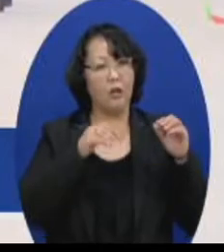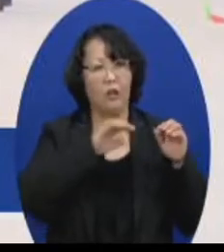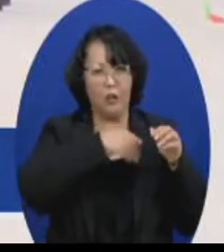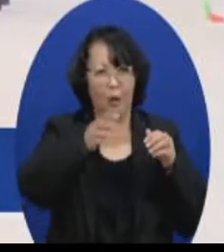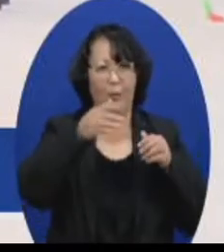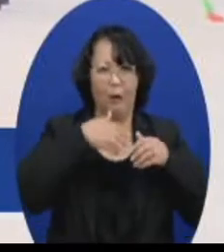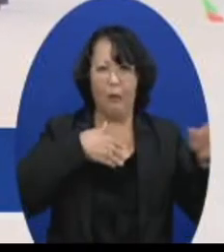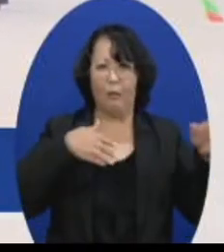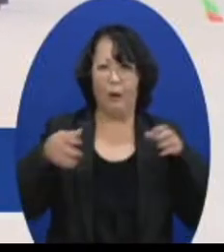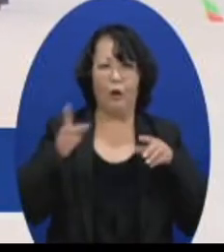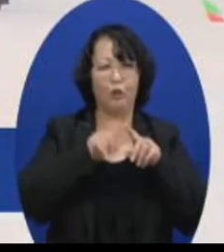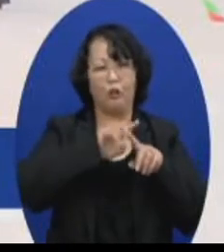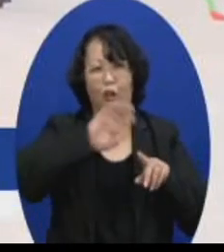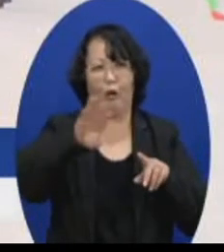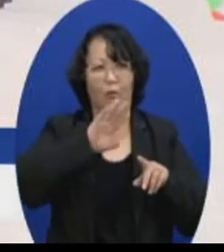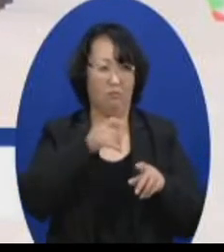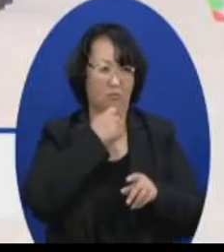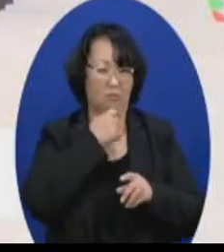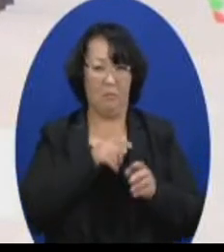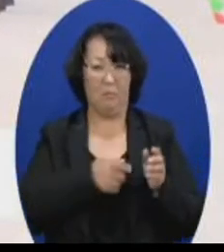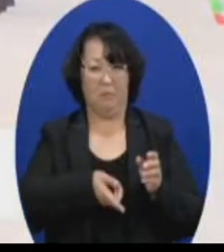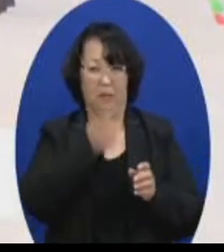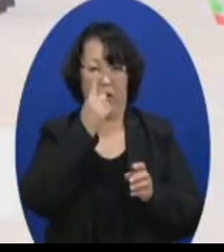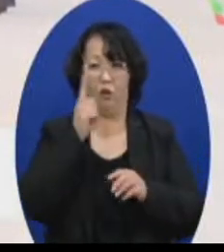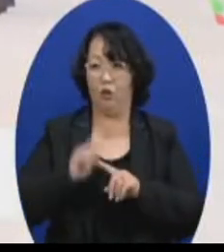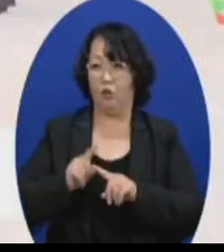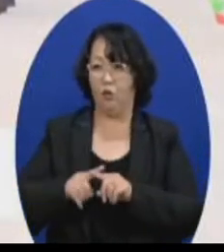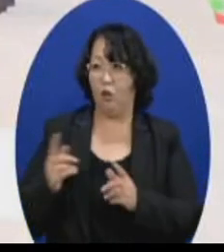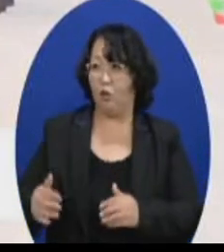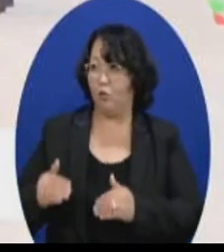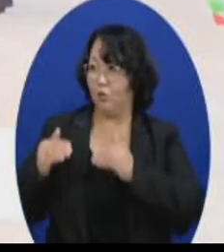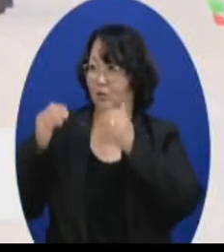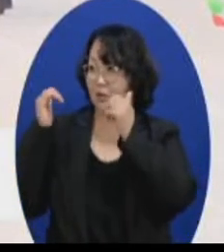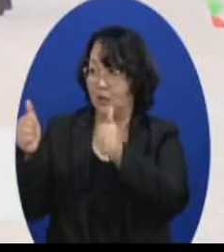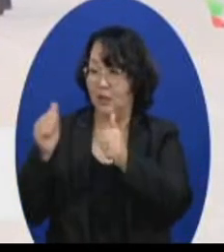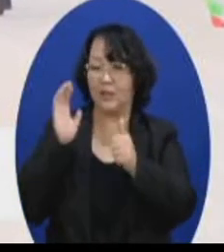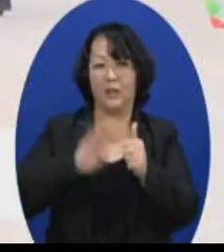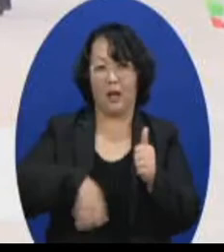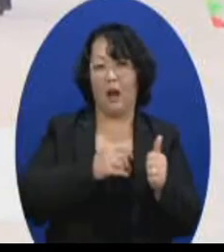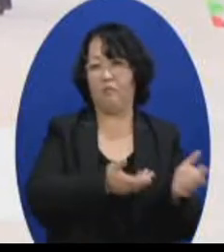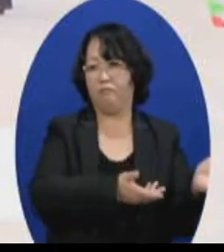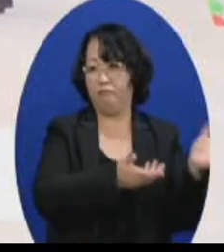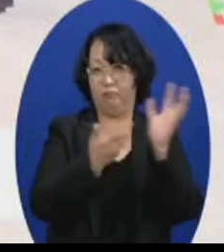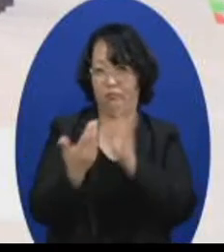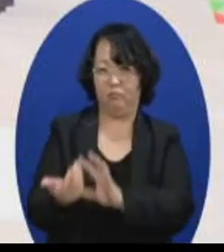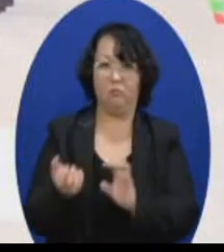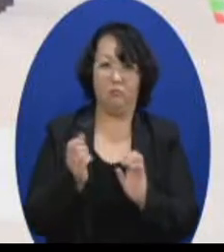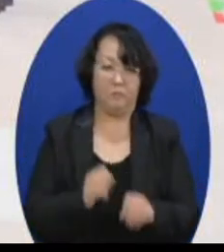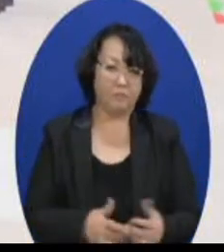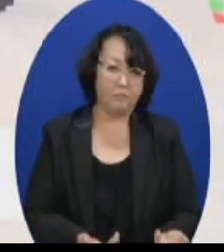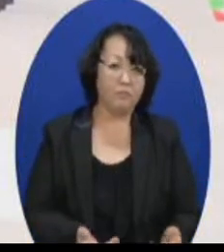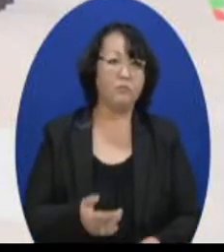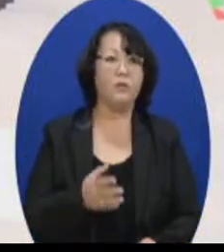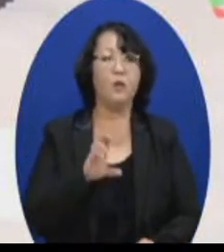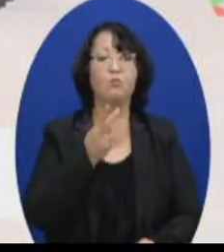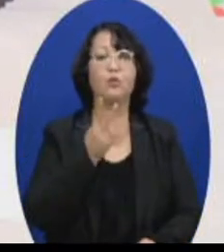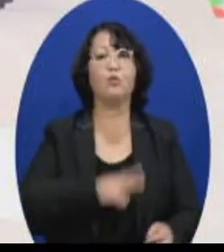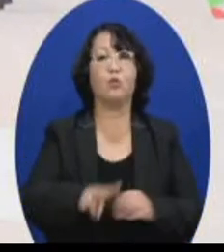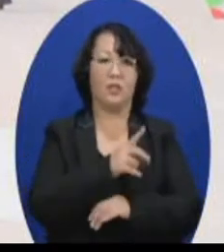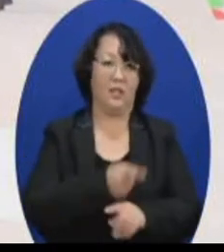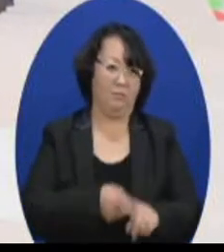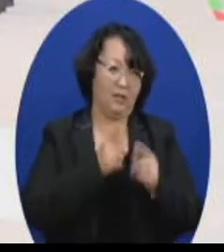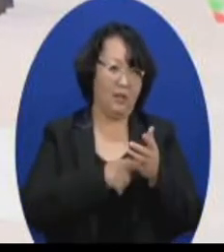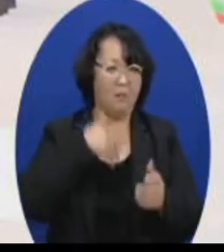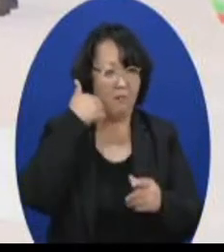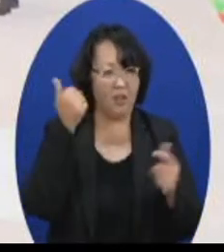энэ одоо асуудлыг шийдэх боломжгүй. Тэгэхээр бид нар бүсийн нэмэгдэлтэй байх хэрэгтэй. Одоо жишээл малчтын хүүхдүүд сумандаа